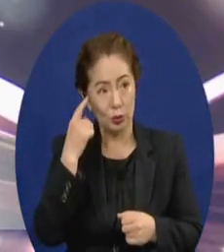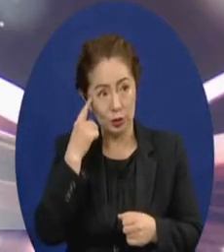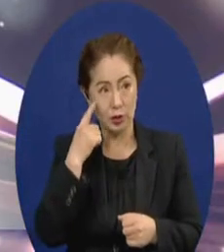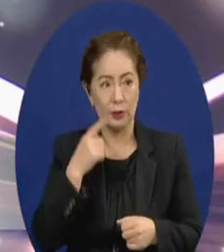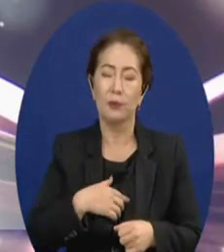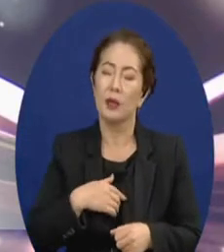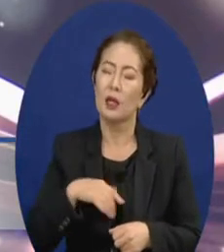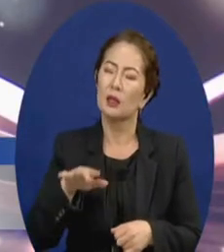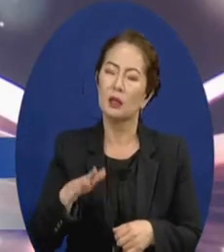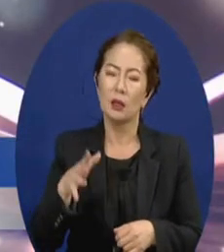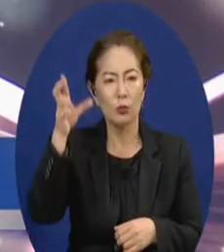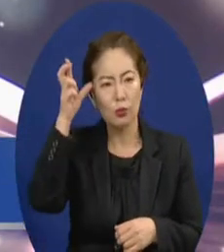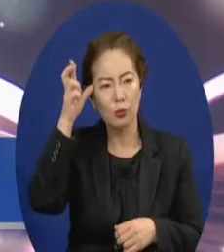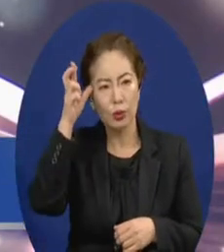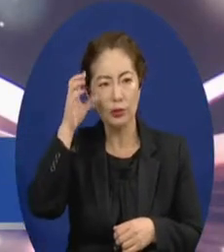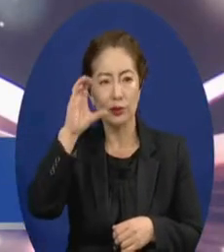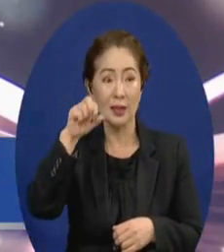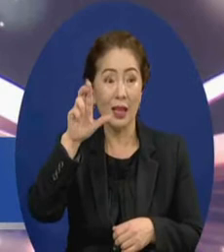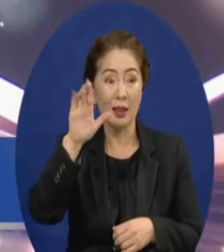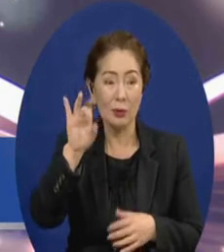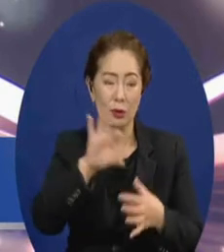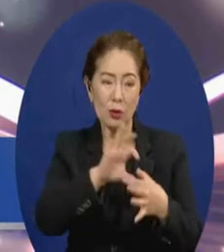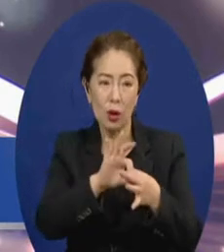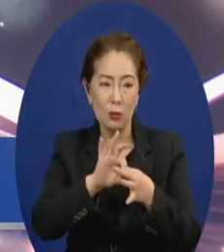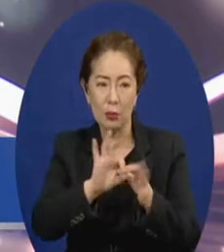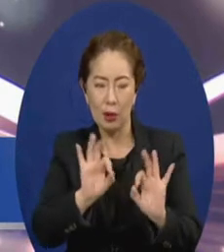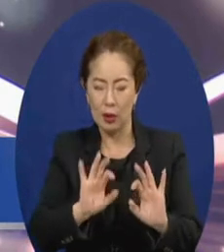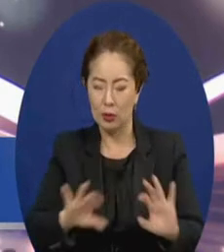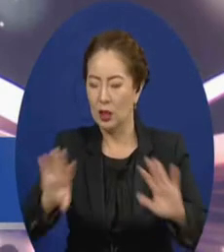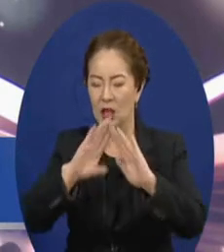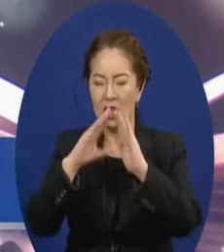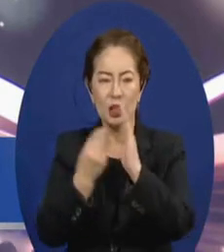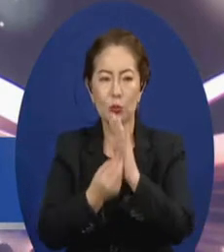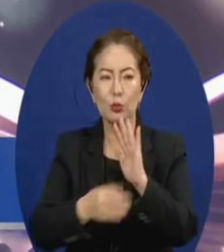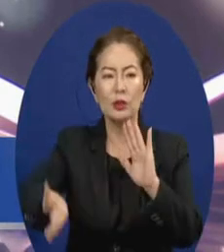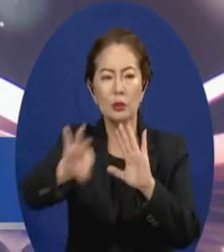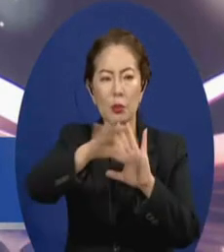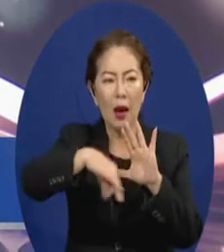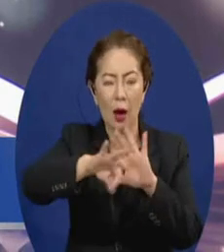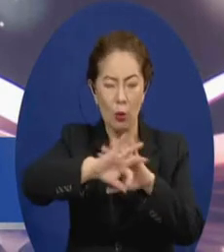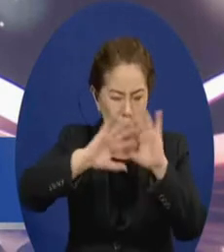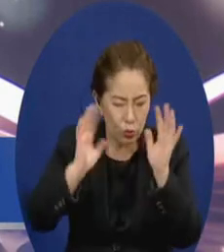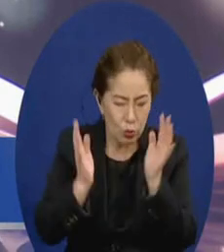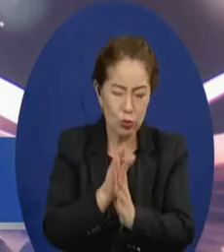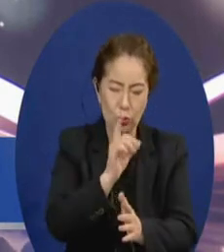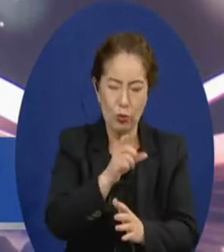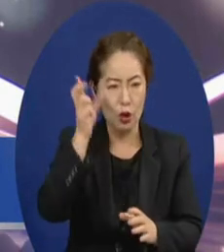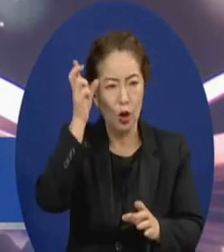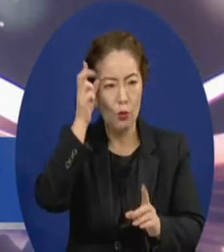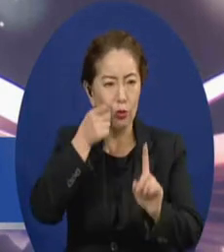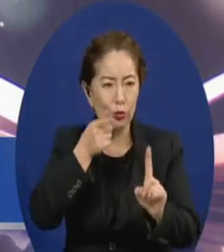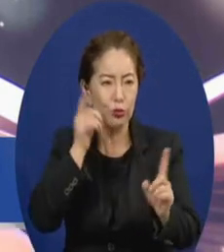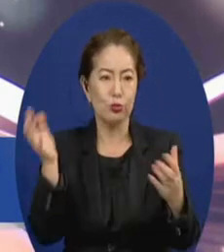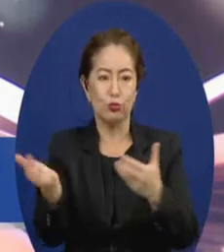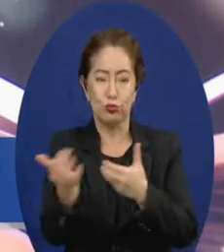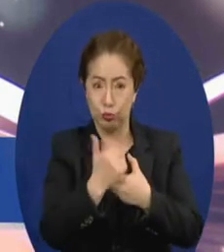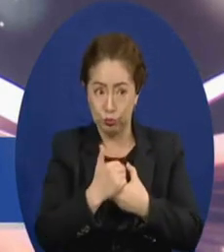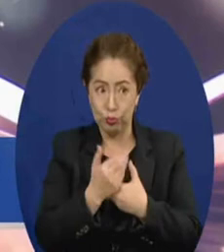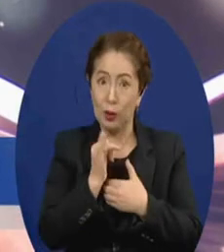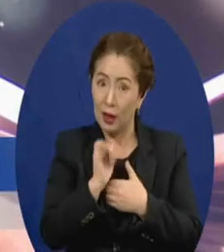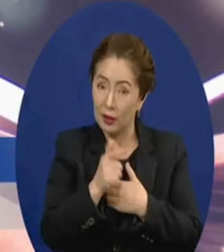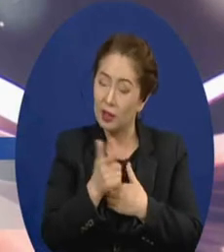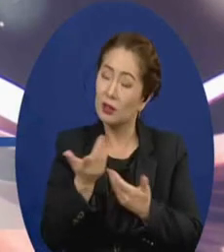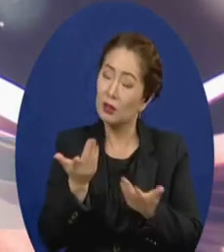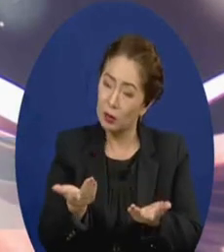Ерөөсөн боловсролын салбарт хамаагүй айл өрөх гэж өчүүхэнж байдгүй. Ерөөсөн бүх хүн боловсролын салбарт хамаатай. Тийм